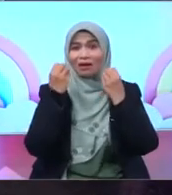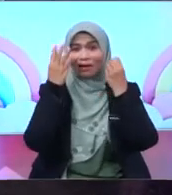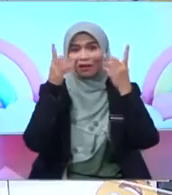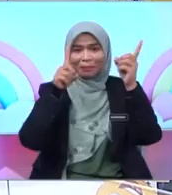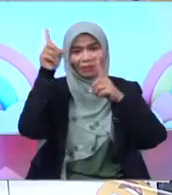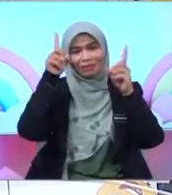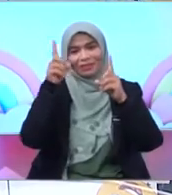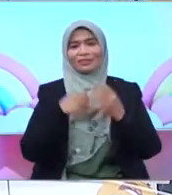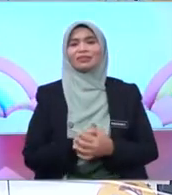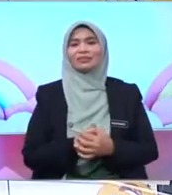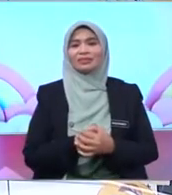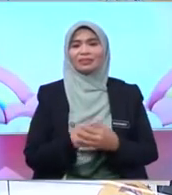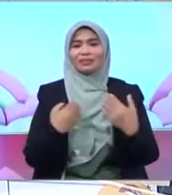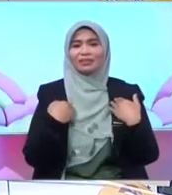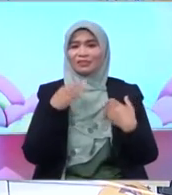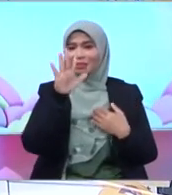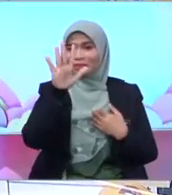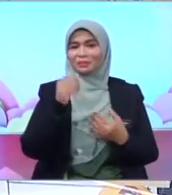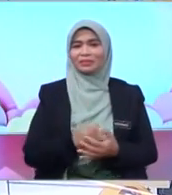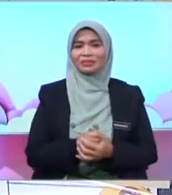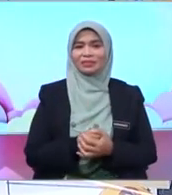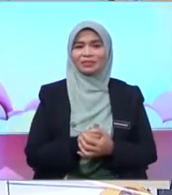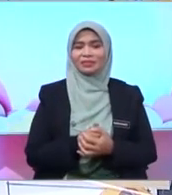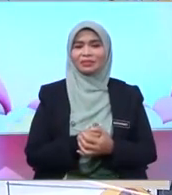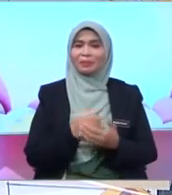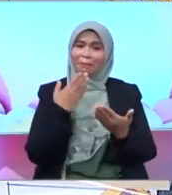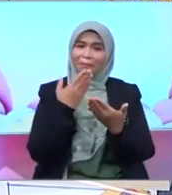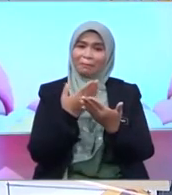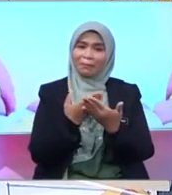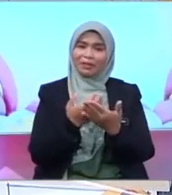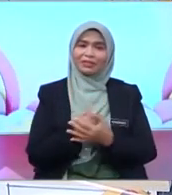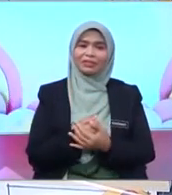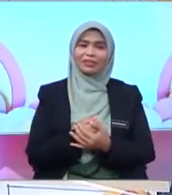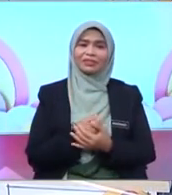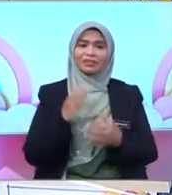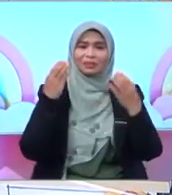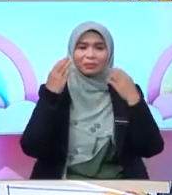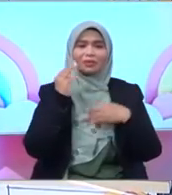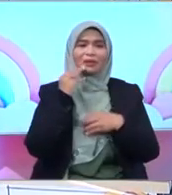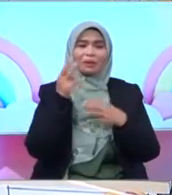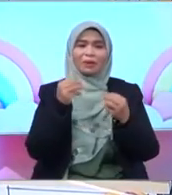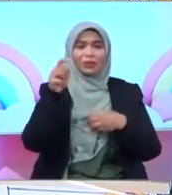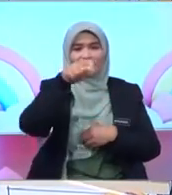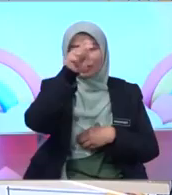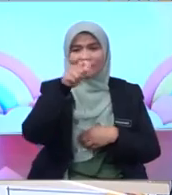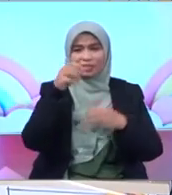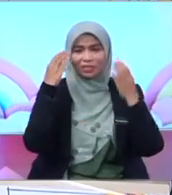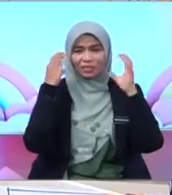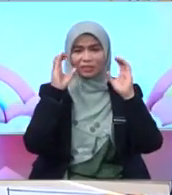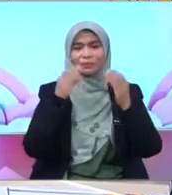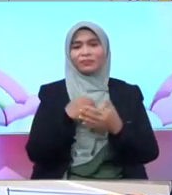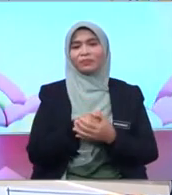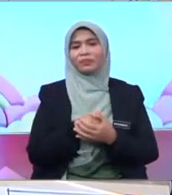Aceh Kang cek gu WC gumira di satu soalan datanya Cikunir ah kenapa